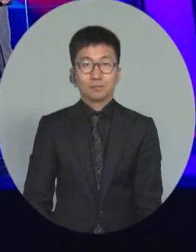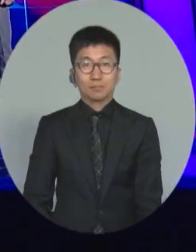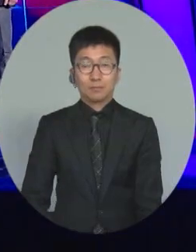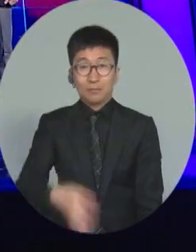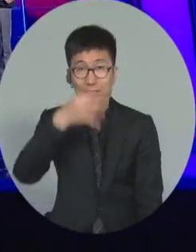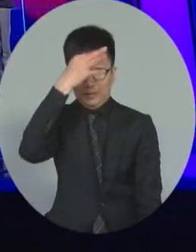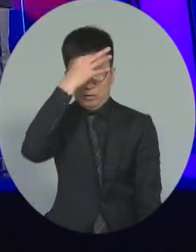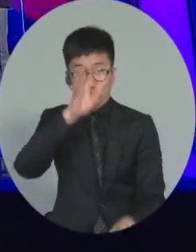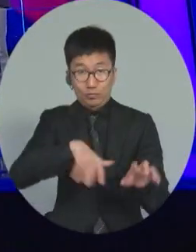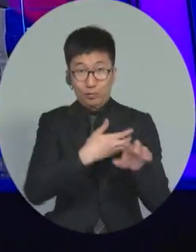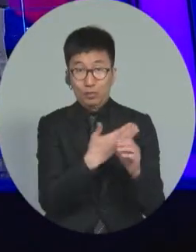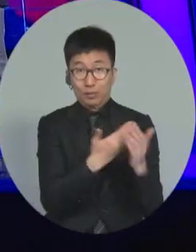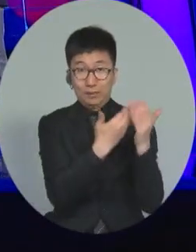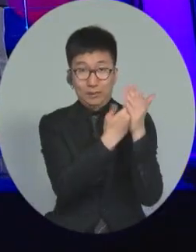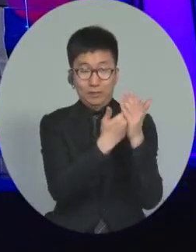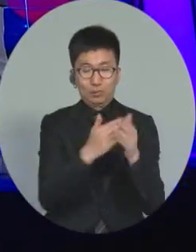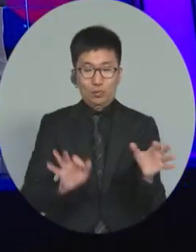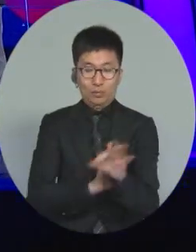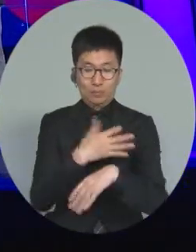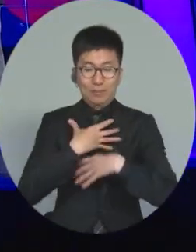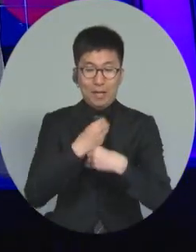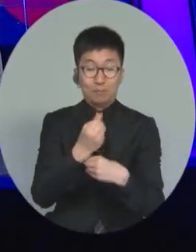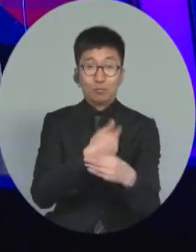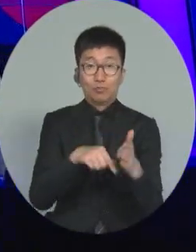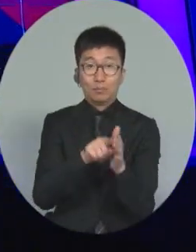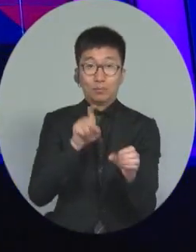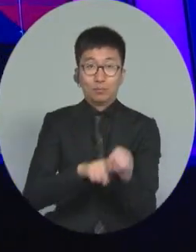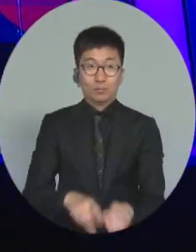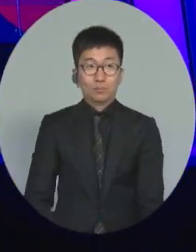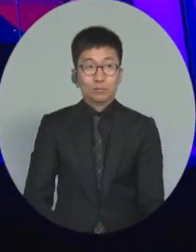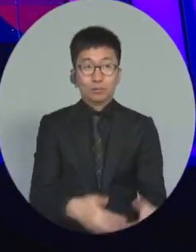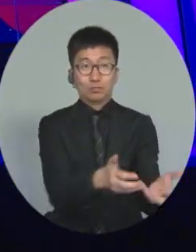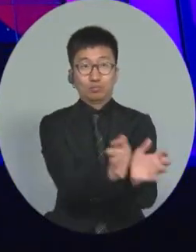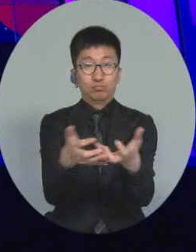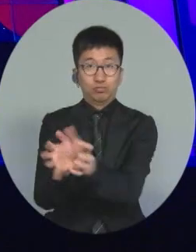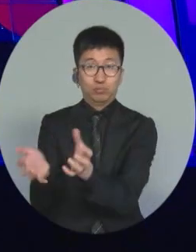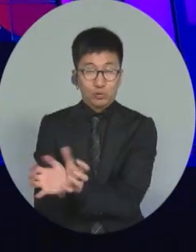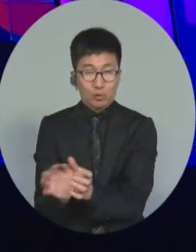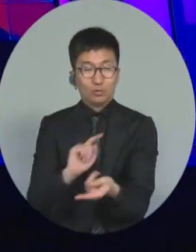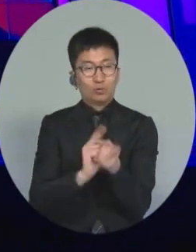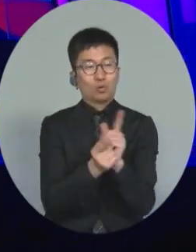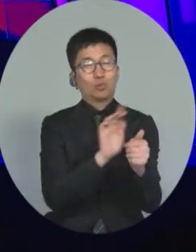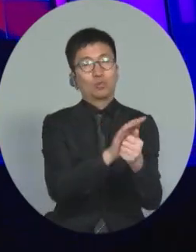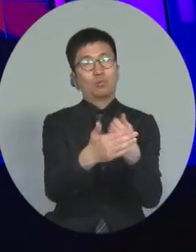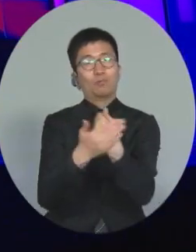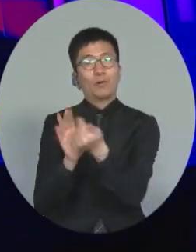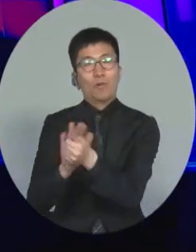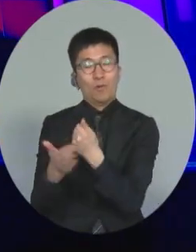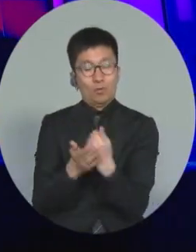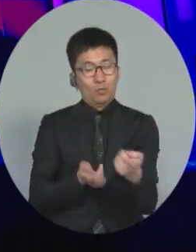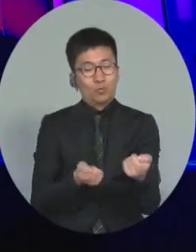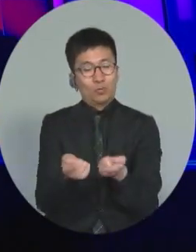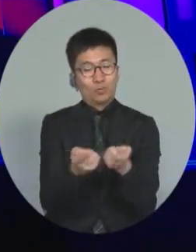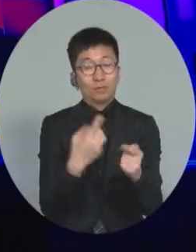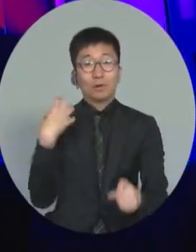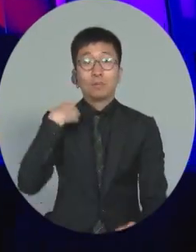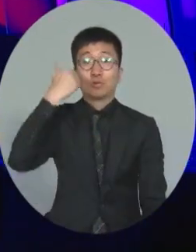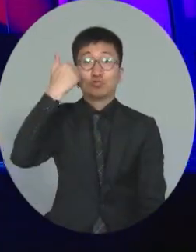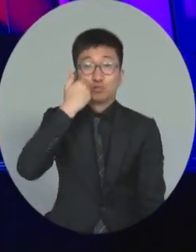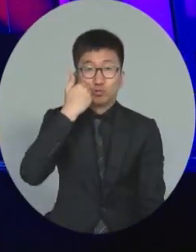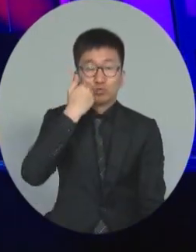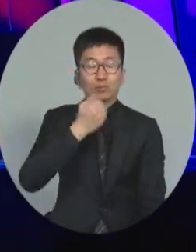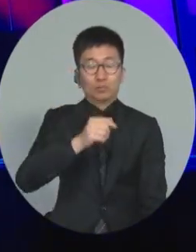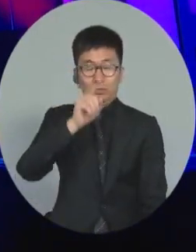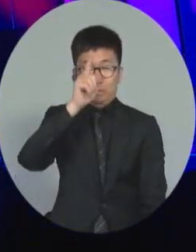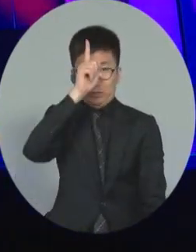기술 혁신과 경제 안보에 힘쓰기 위해서는 관련 부채 및 기관간 협력과 조정을 꾀할 수 있는 국가적